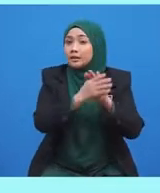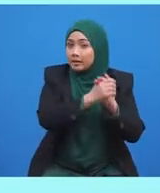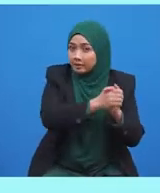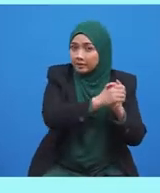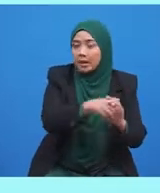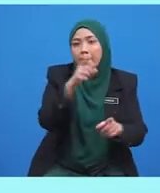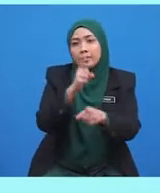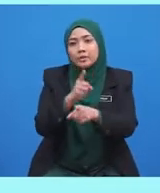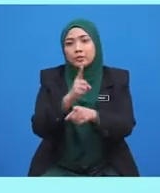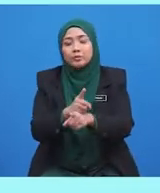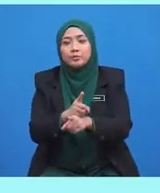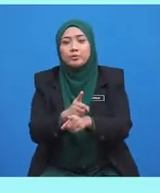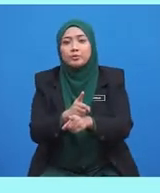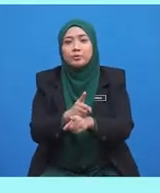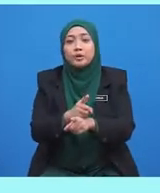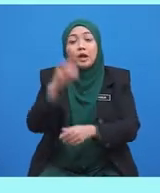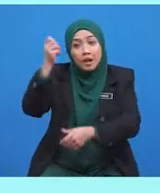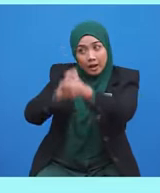Tahniah, betul.